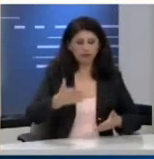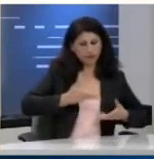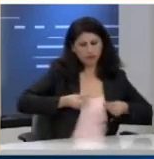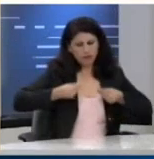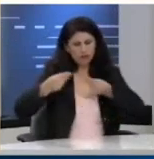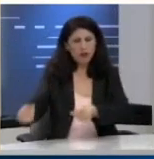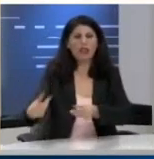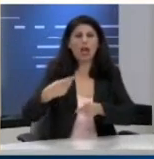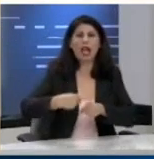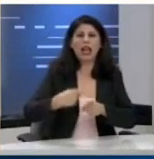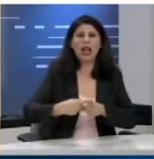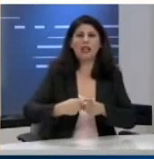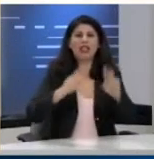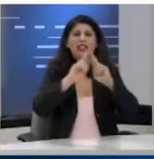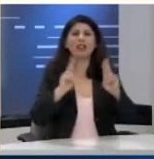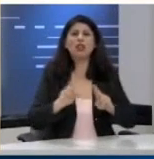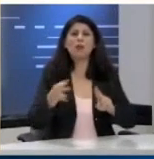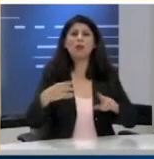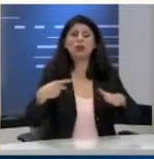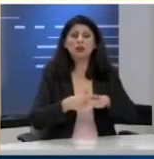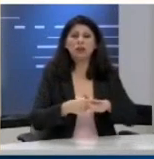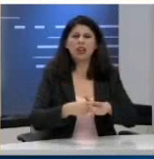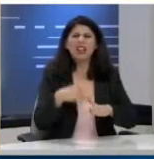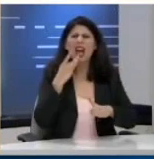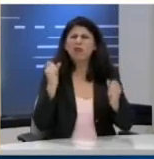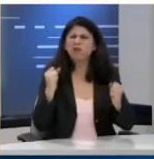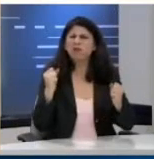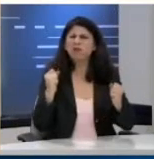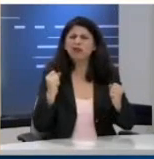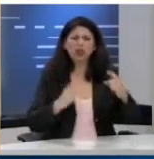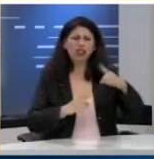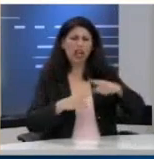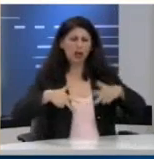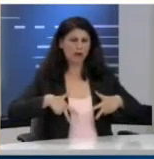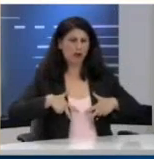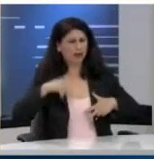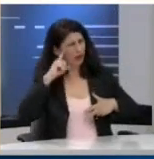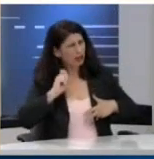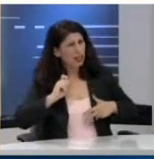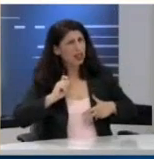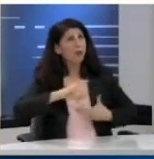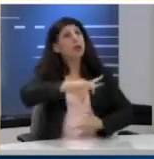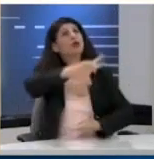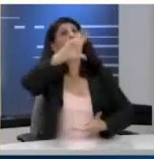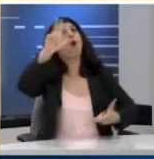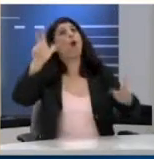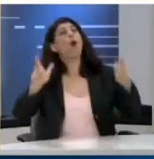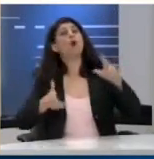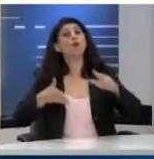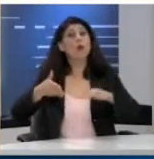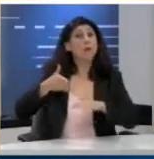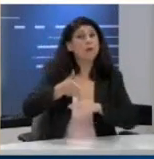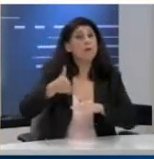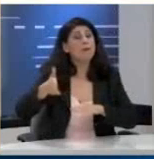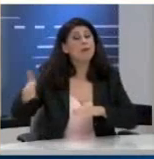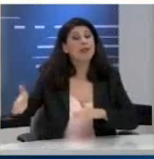Ταμείο και στους ψυχρούς τεχνοκράτες, που είναι γνωστό, όπου και να βρεθούν, σε όλα τα μήκη και τα πλάτη του πλανήτη. Έχουν